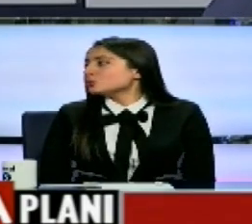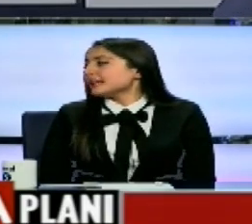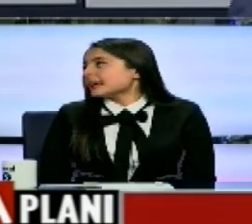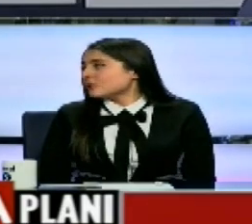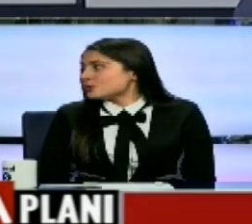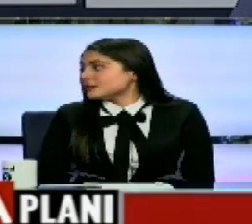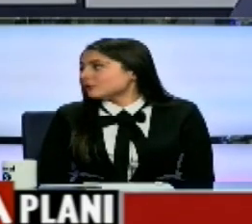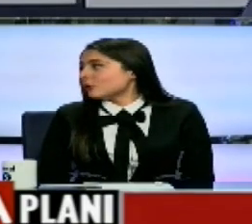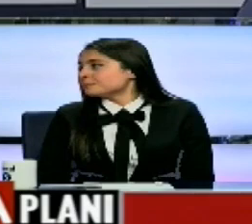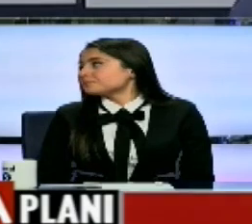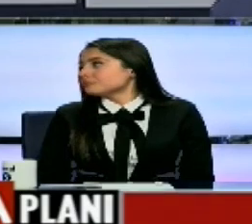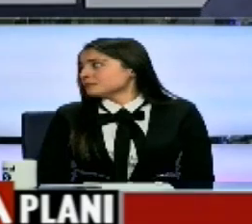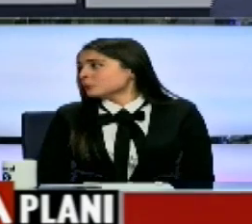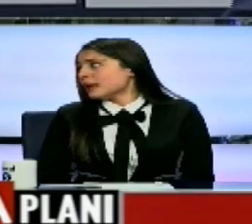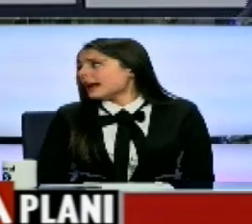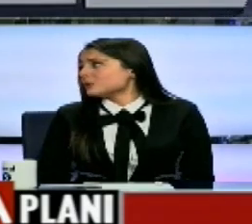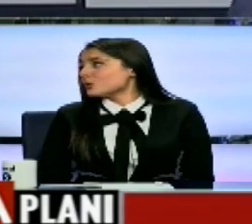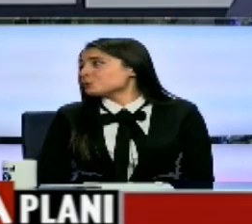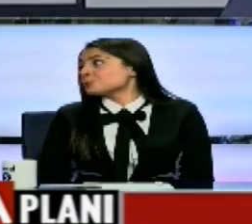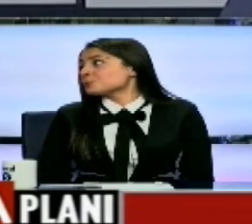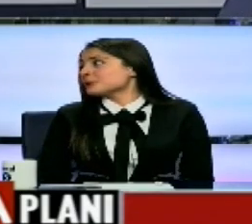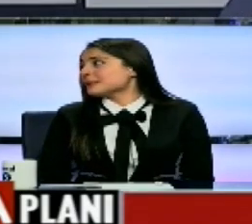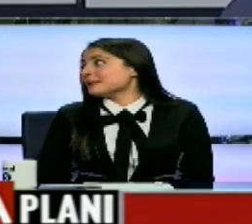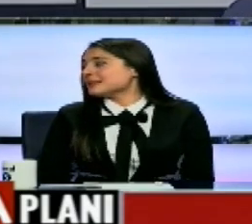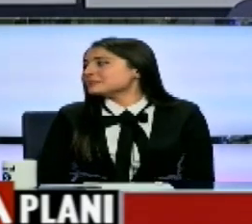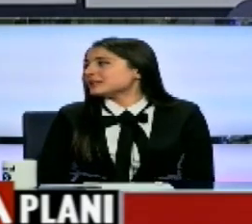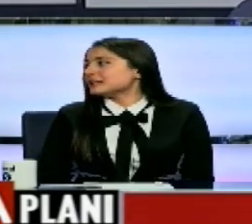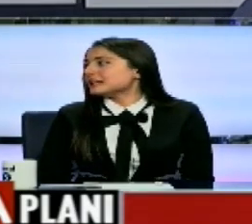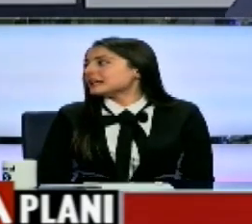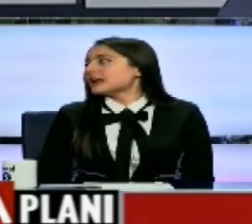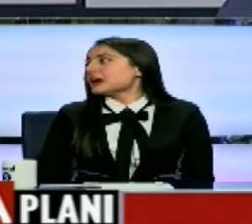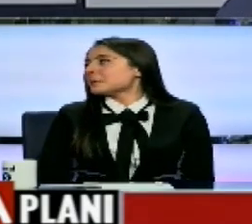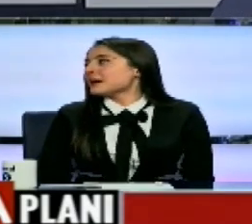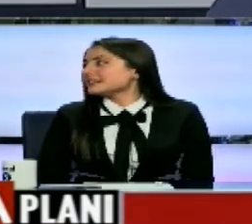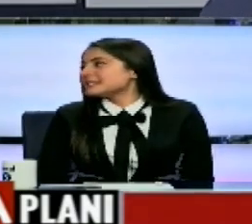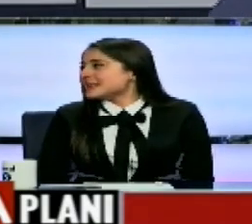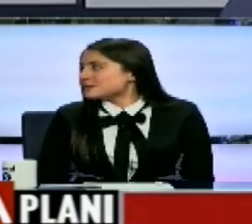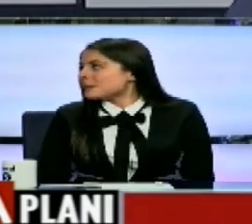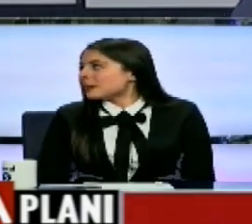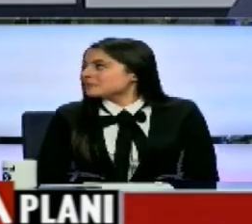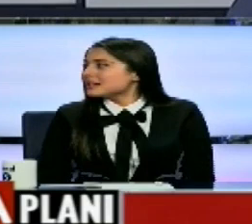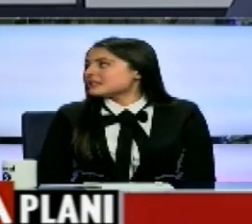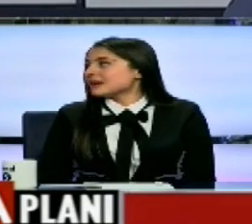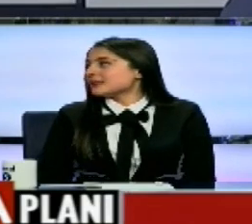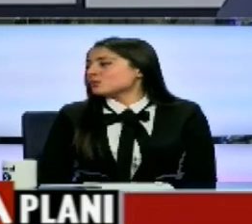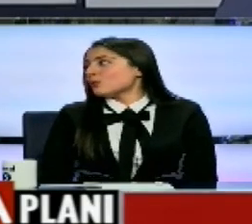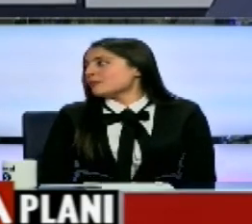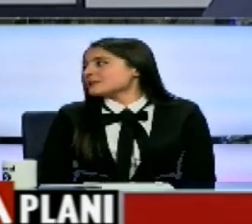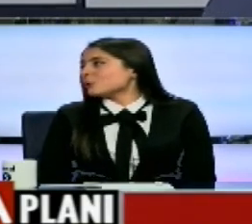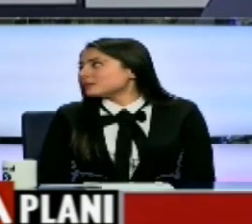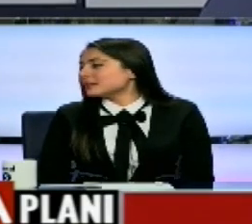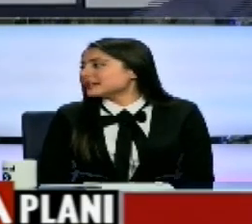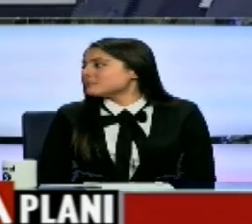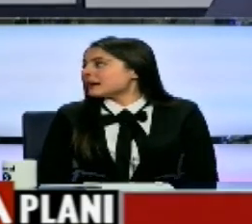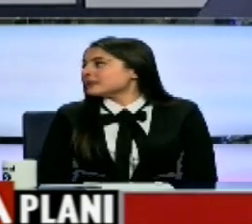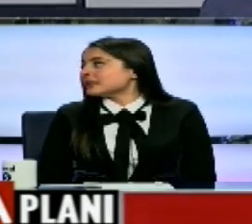olduğu değeri gösteriyor. Bu değer doğrultusunda da benim AK Parti'yi seçmemem zaten olmaz. Böyle